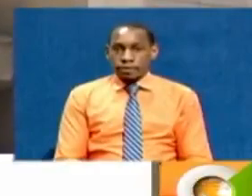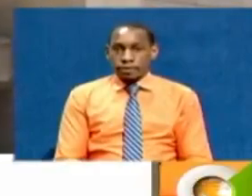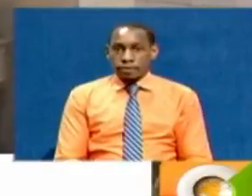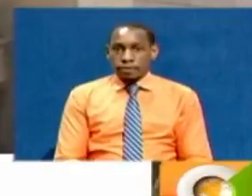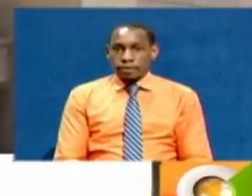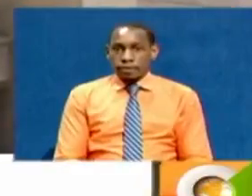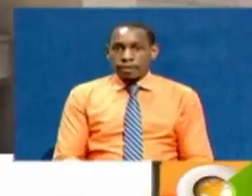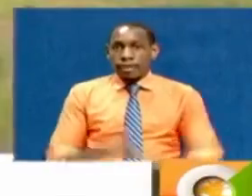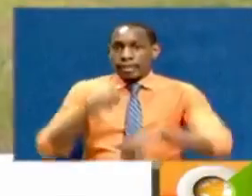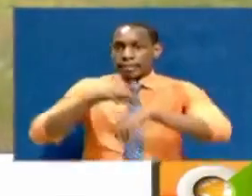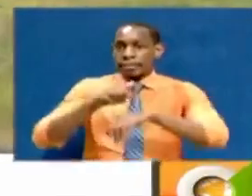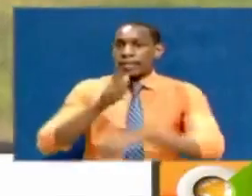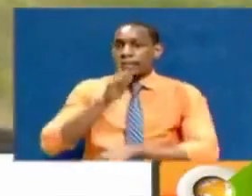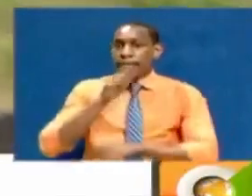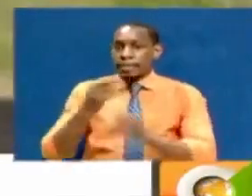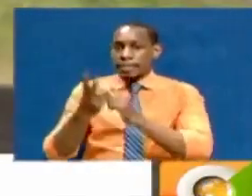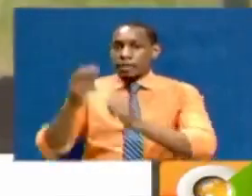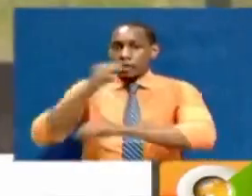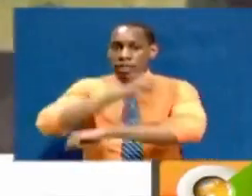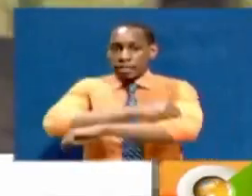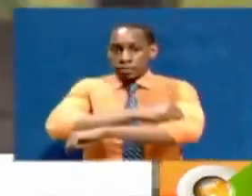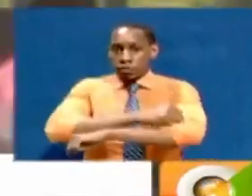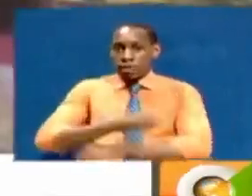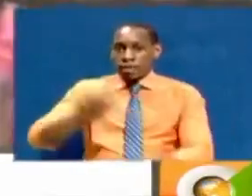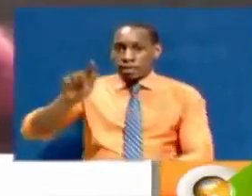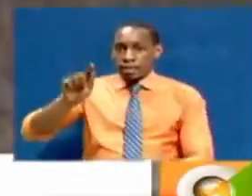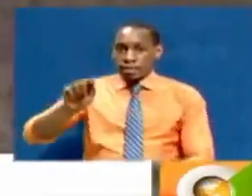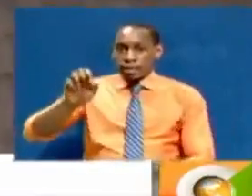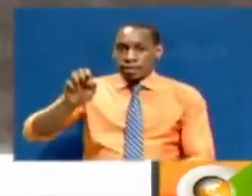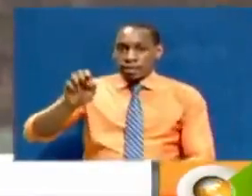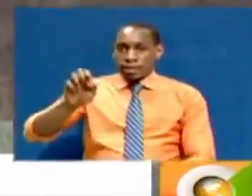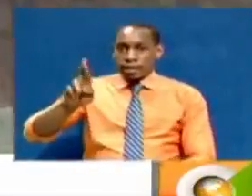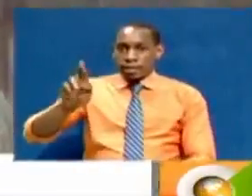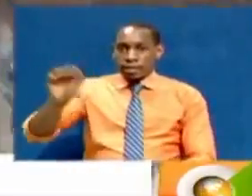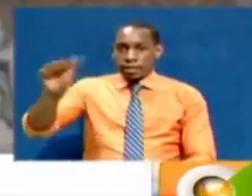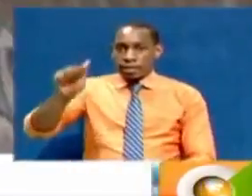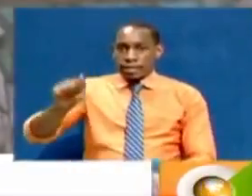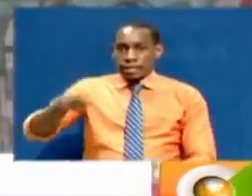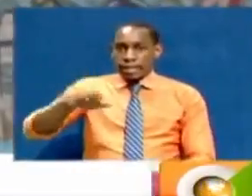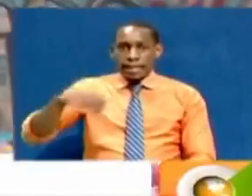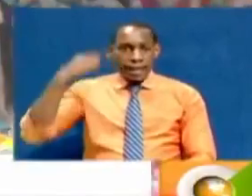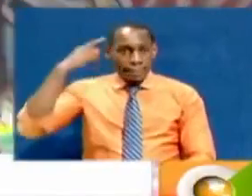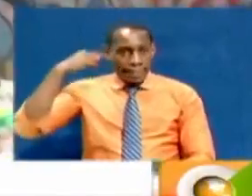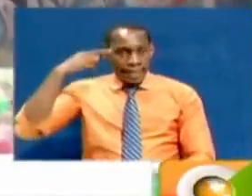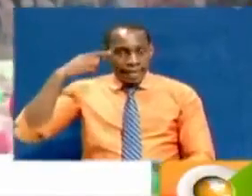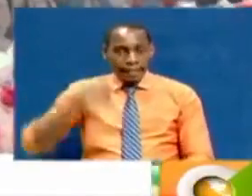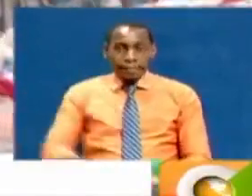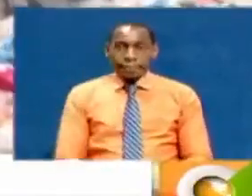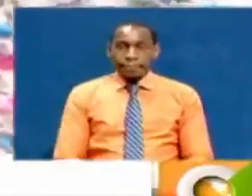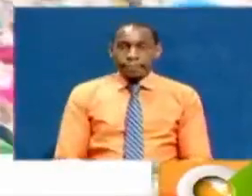Ni wakati wa chamcha katika shule ya upili ya wasichana ya Sentriza, eneo la Mathare.